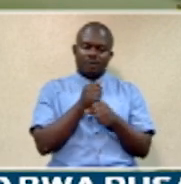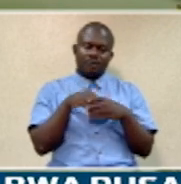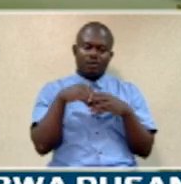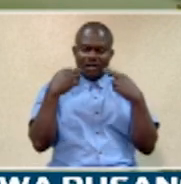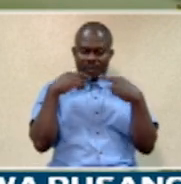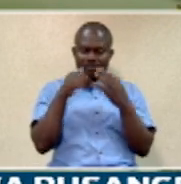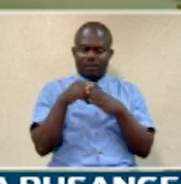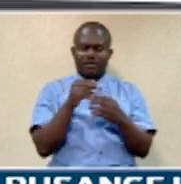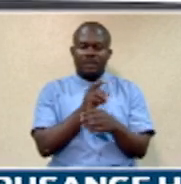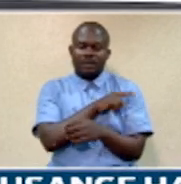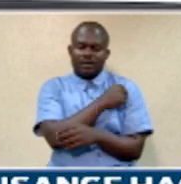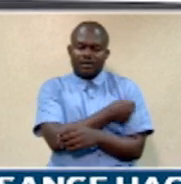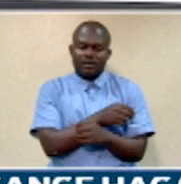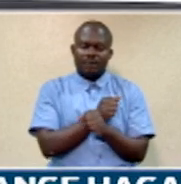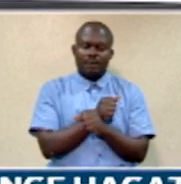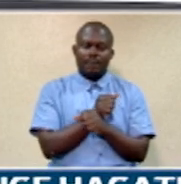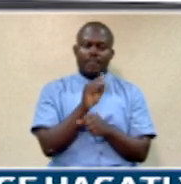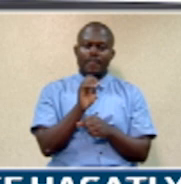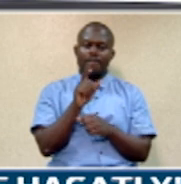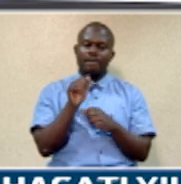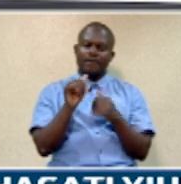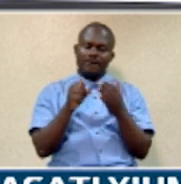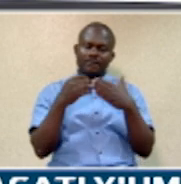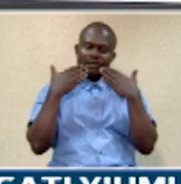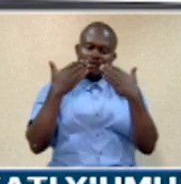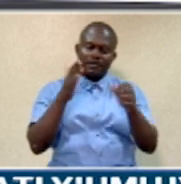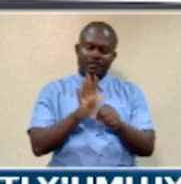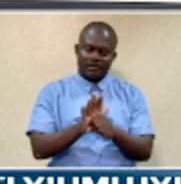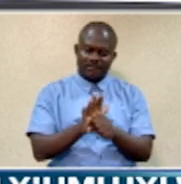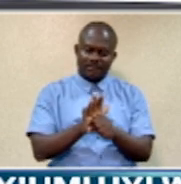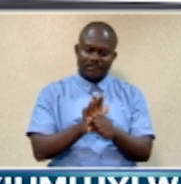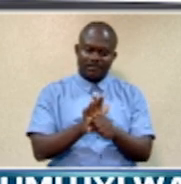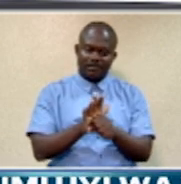hoteli Berize Kariza turabashimiye cyane